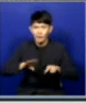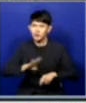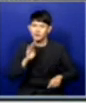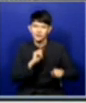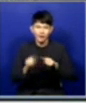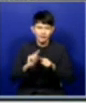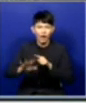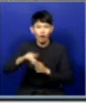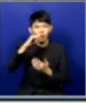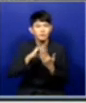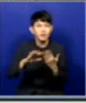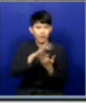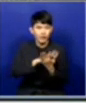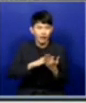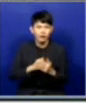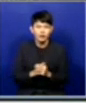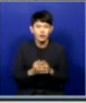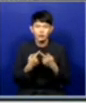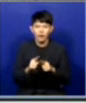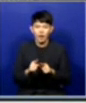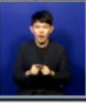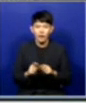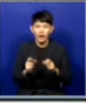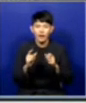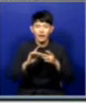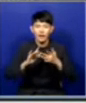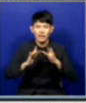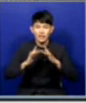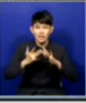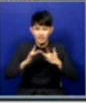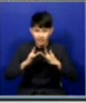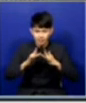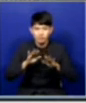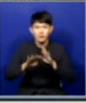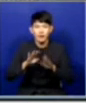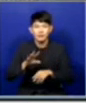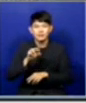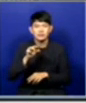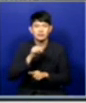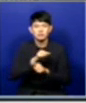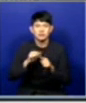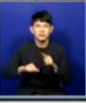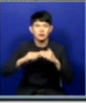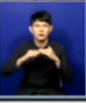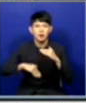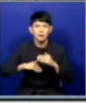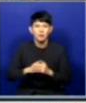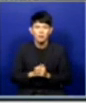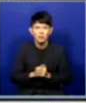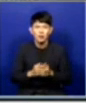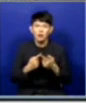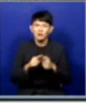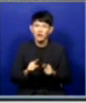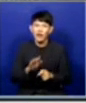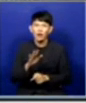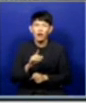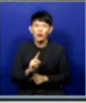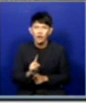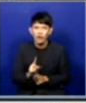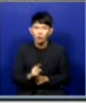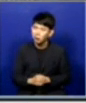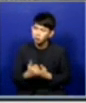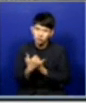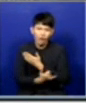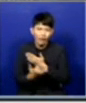ใช้อินเทอร์เน็ตที่ต่ำไม่ถึง 30% ซึ่งต่างจากประเทศที่มีอุตสาหกรรมดิจิตอลแข็งแ